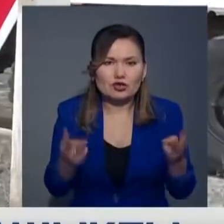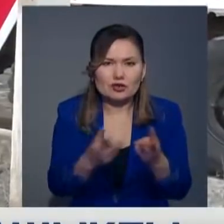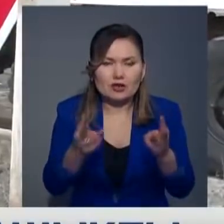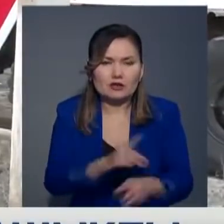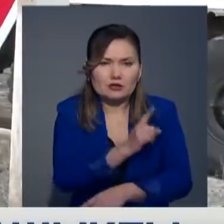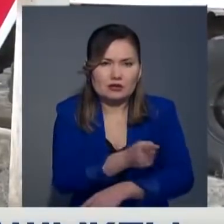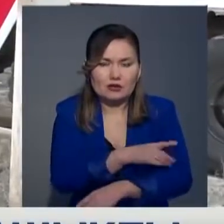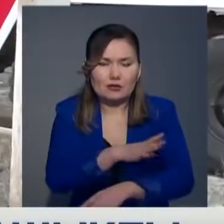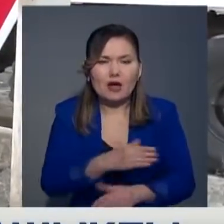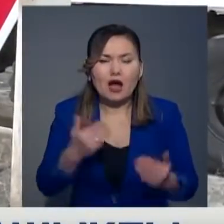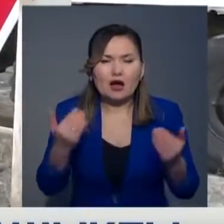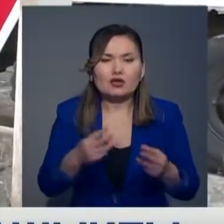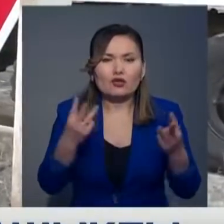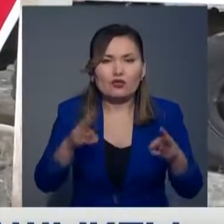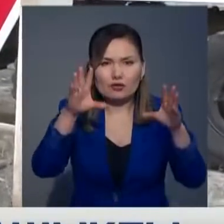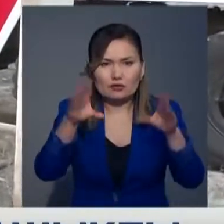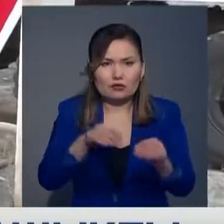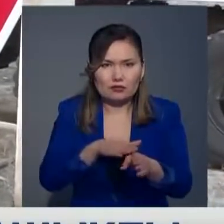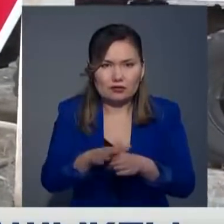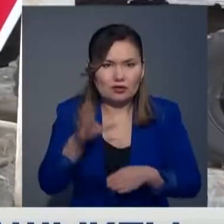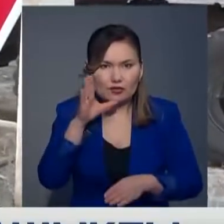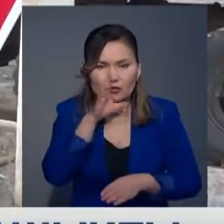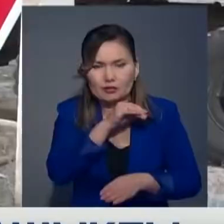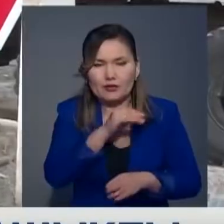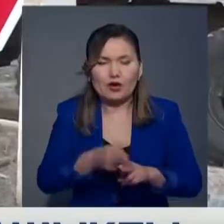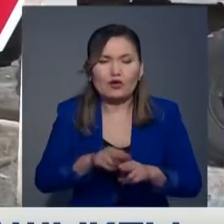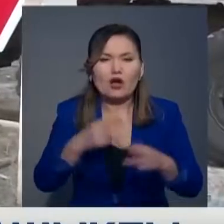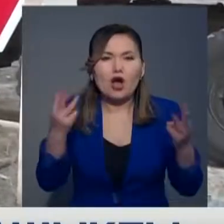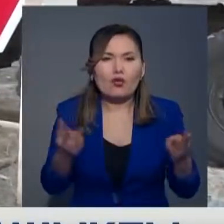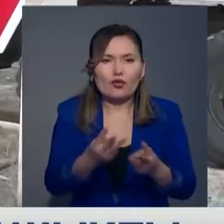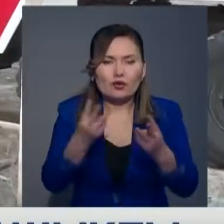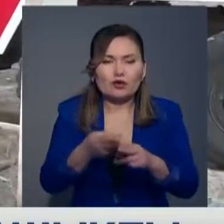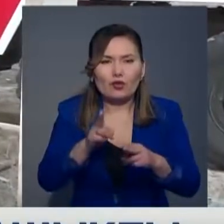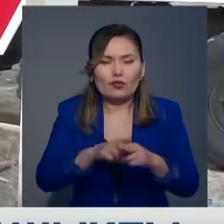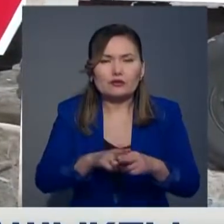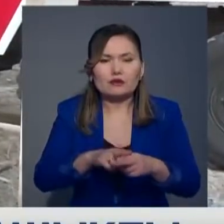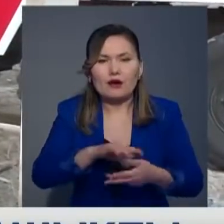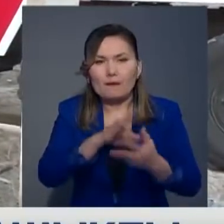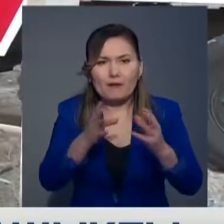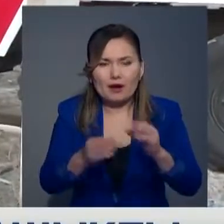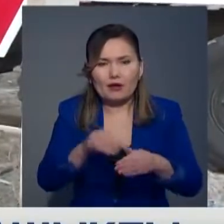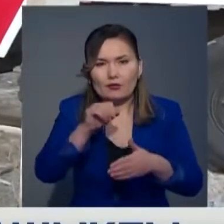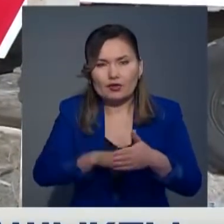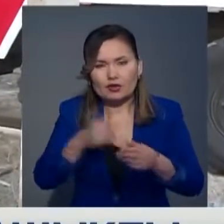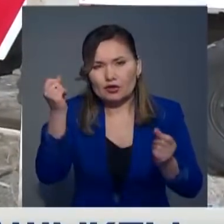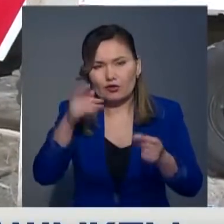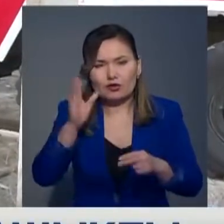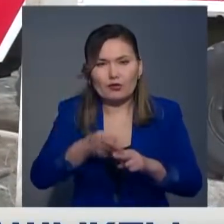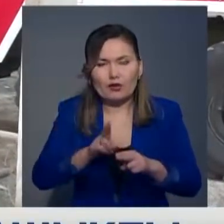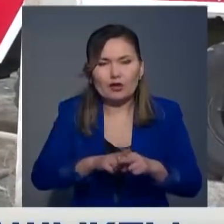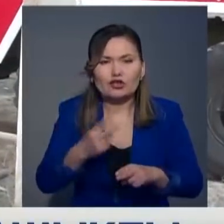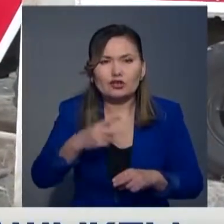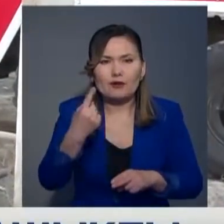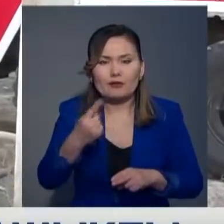Қазіргі таман өрт толықтай жаңа жойылды. Өрттің басында жасап атқан 3 автоцистерна 21